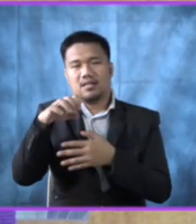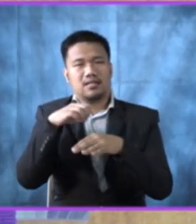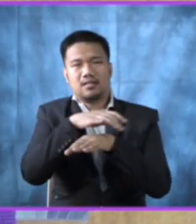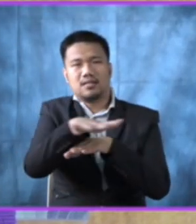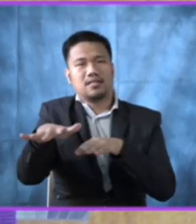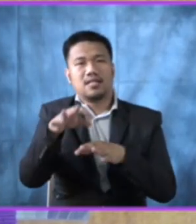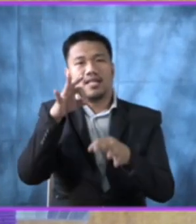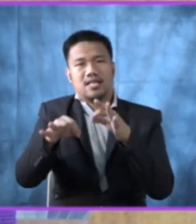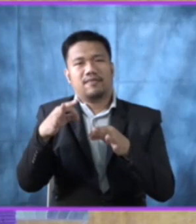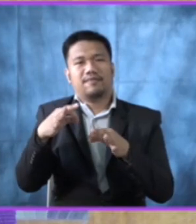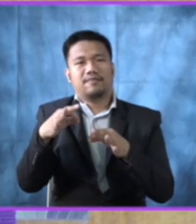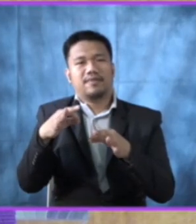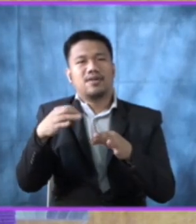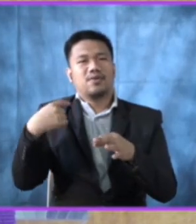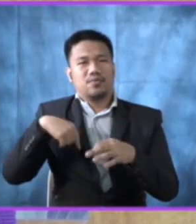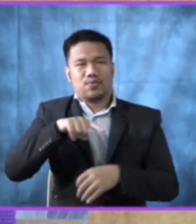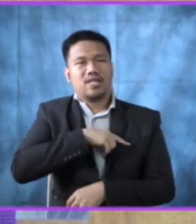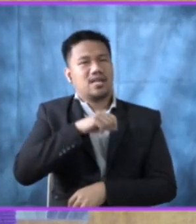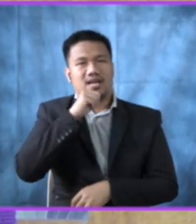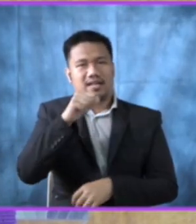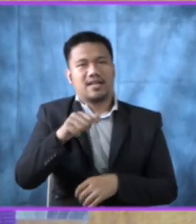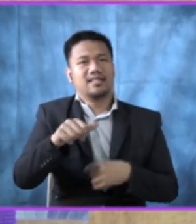tayo pakalat-kalat.